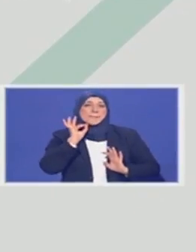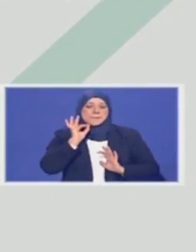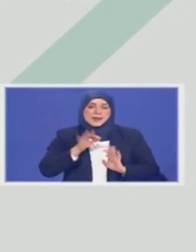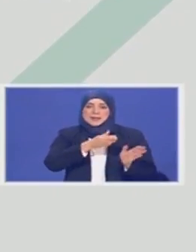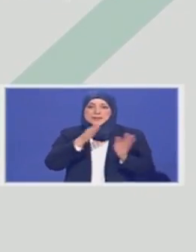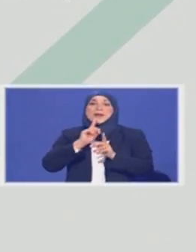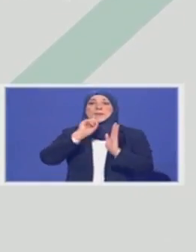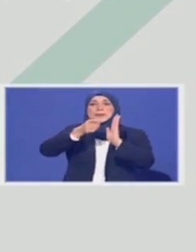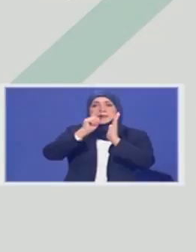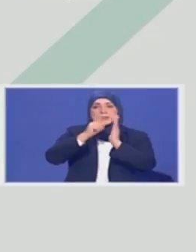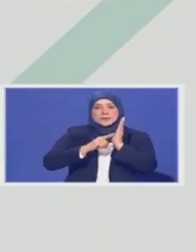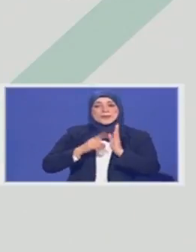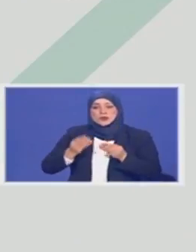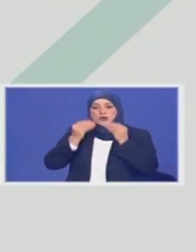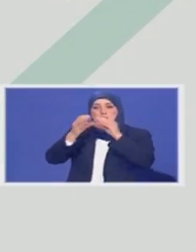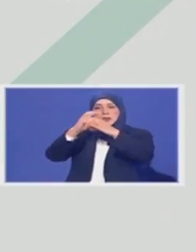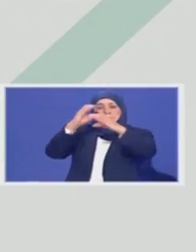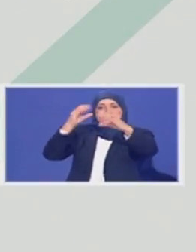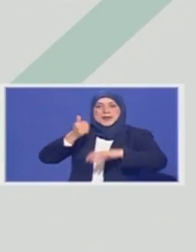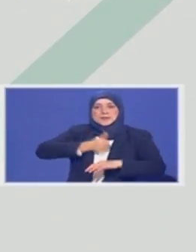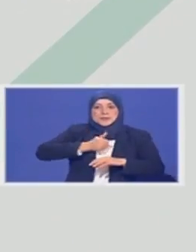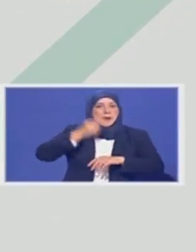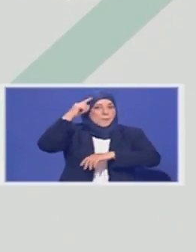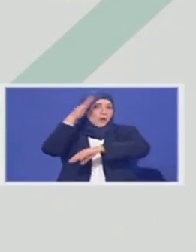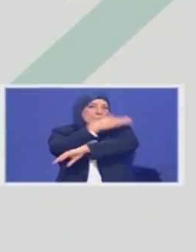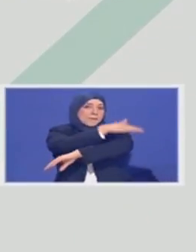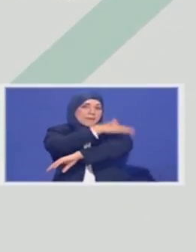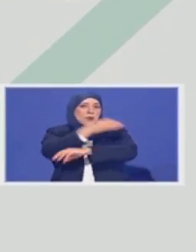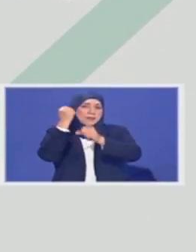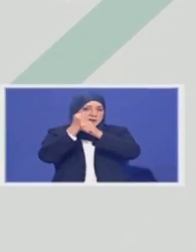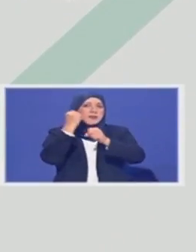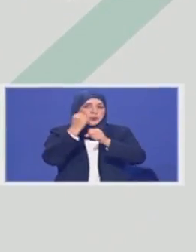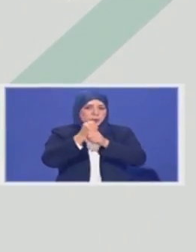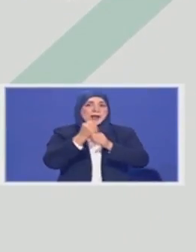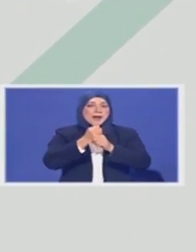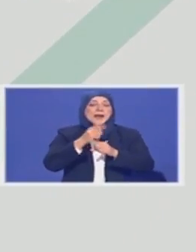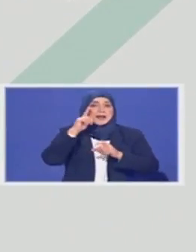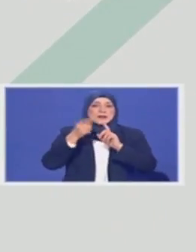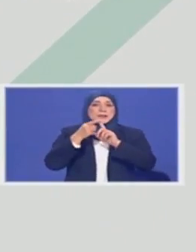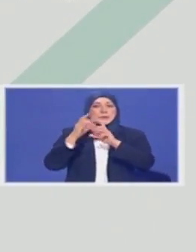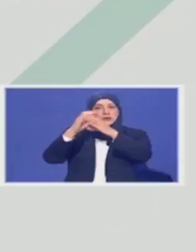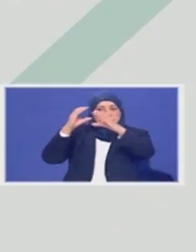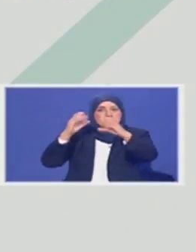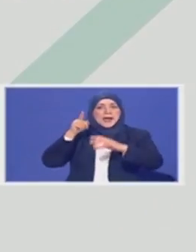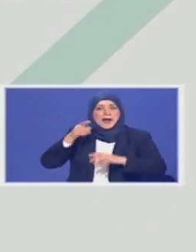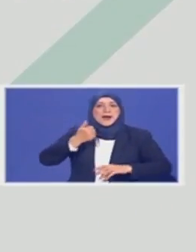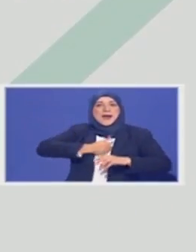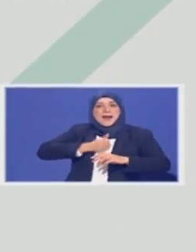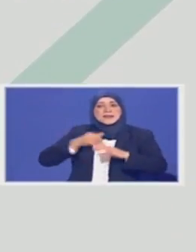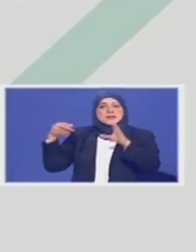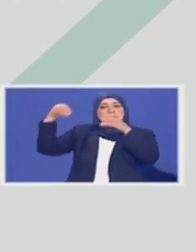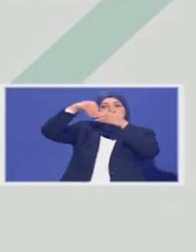الشروط هي توفير النقل الذاتي للموظفين والعملاء اللي هو جاري به العمل اليوم، يعني المؤسسات اللي